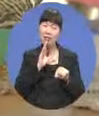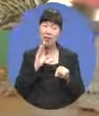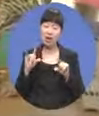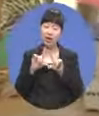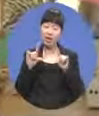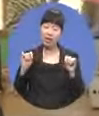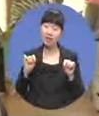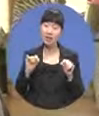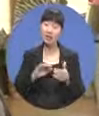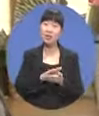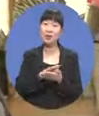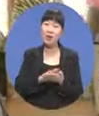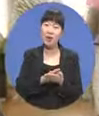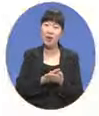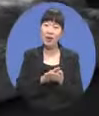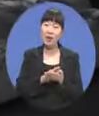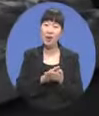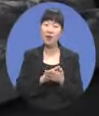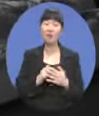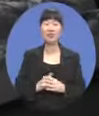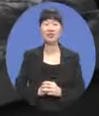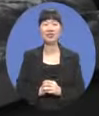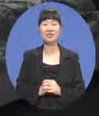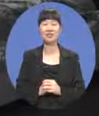원 카드니까 원 카드.